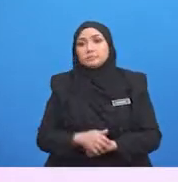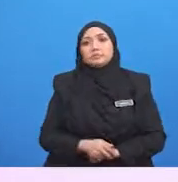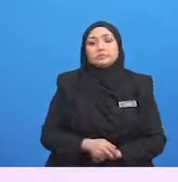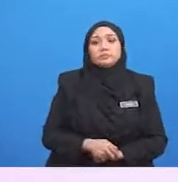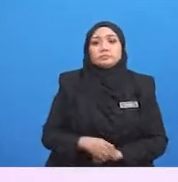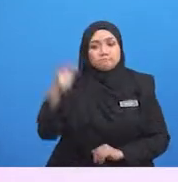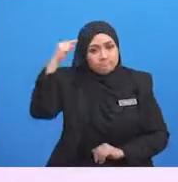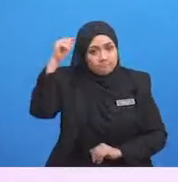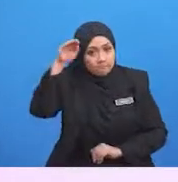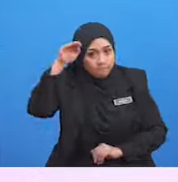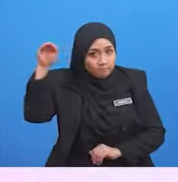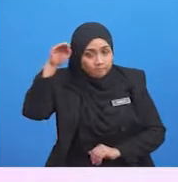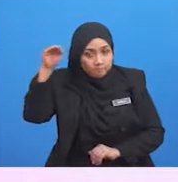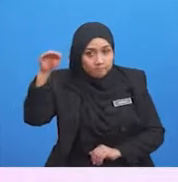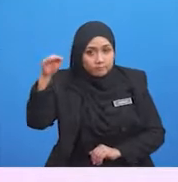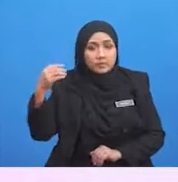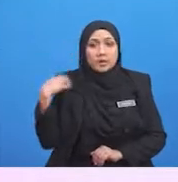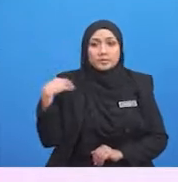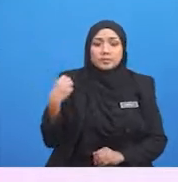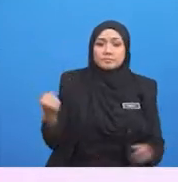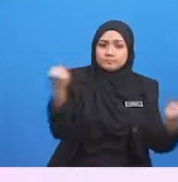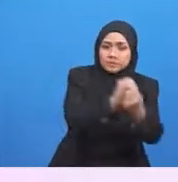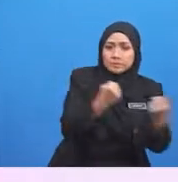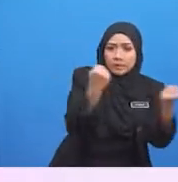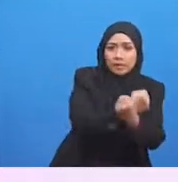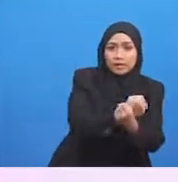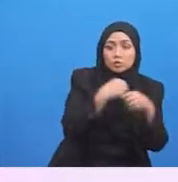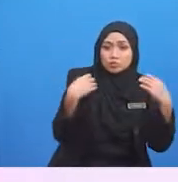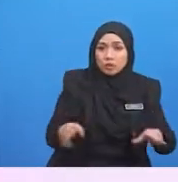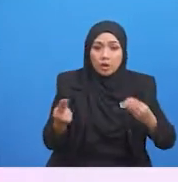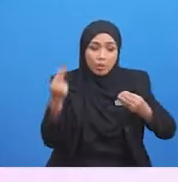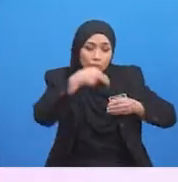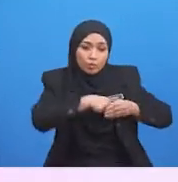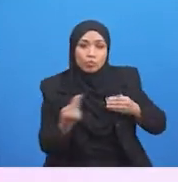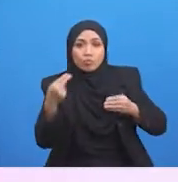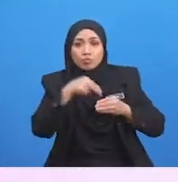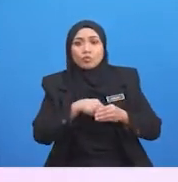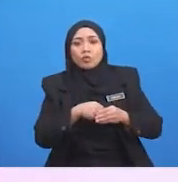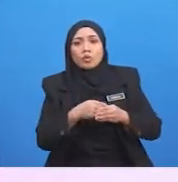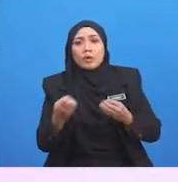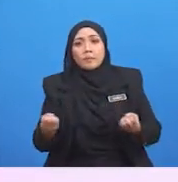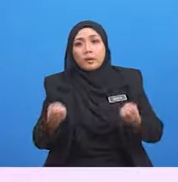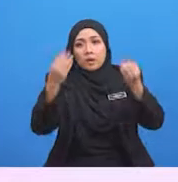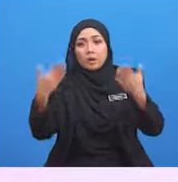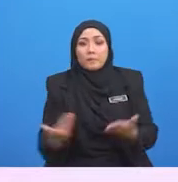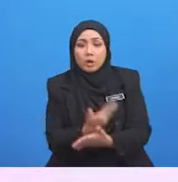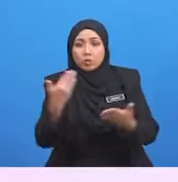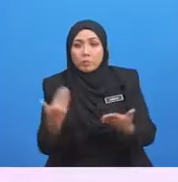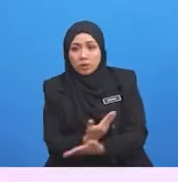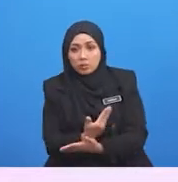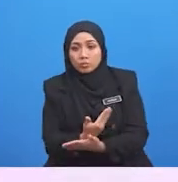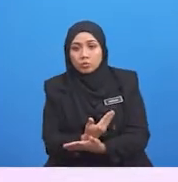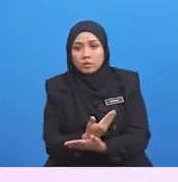semakin banyak pesaing kerana tadi pada peringkat pertumbuhan telah mencapai keuntungan, banyak pesaing baru masuk ke pasaran.